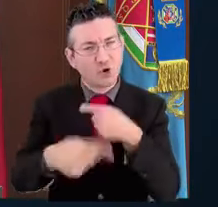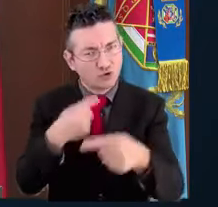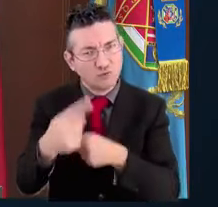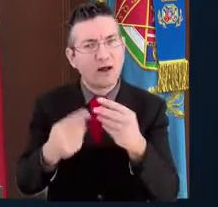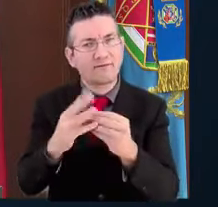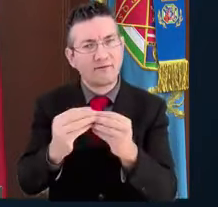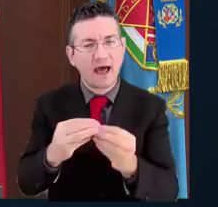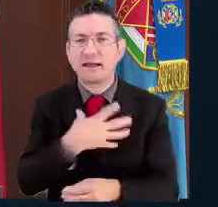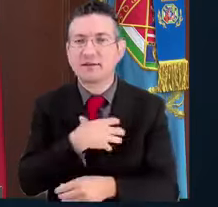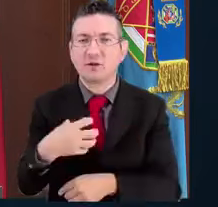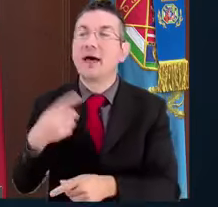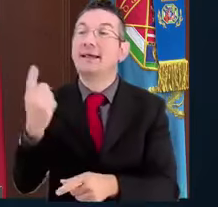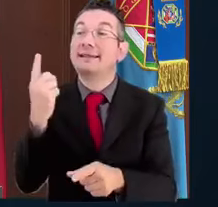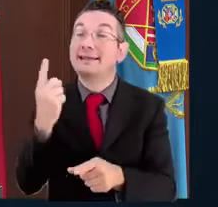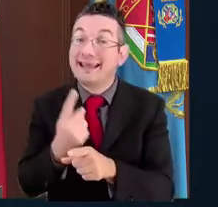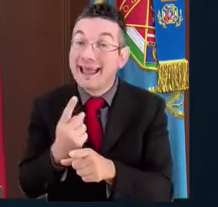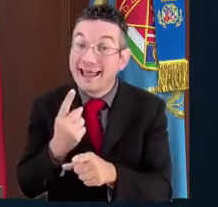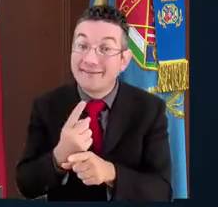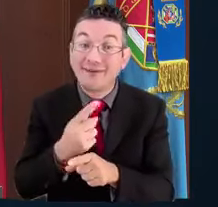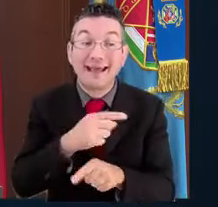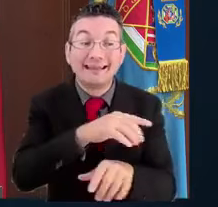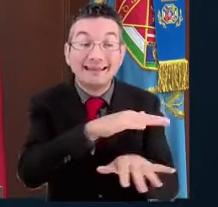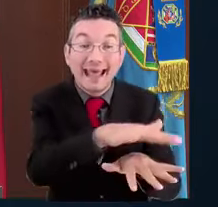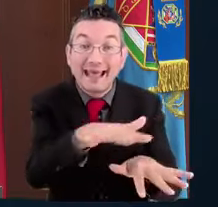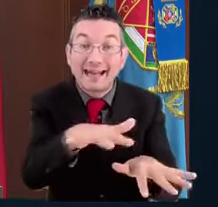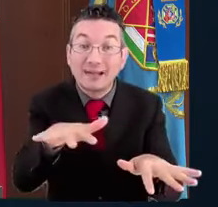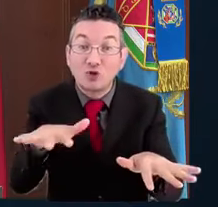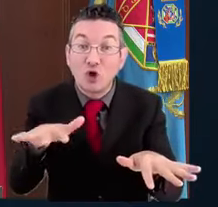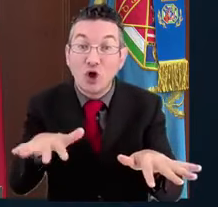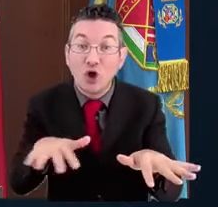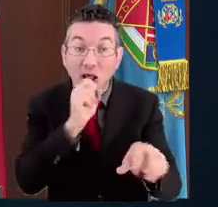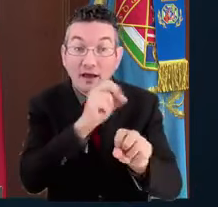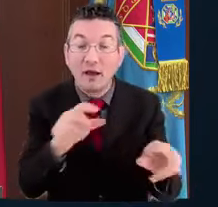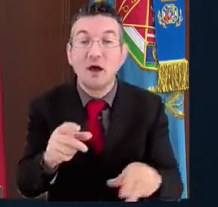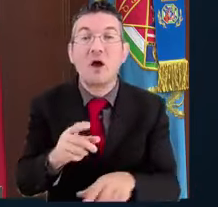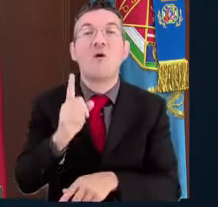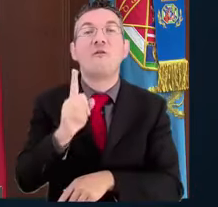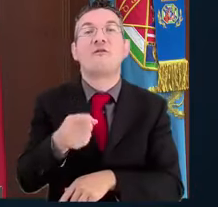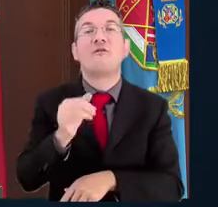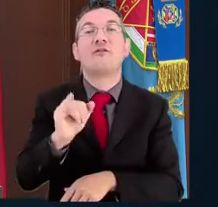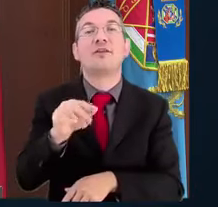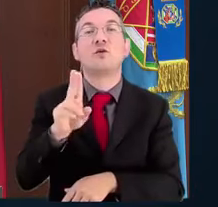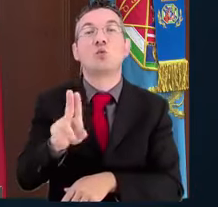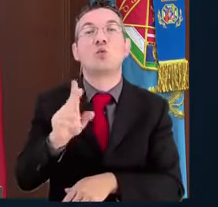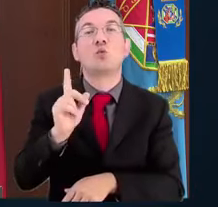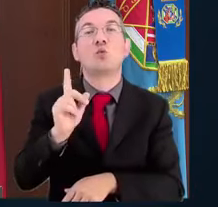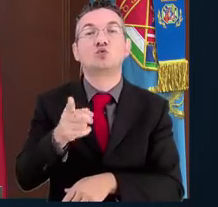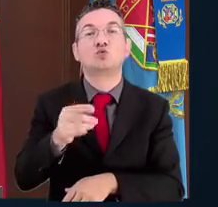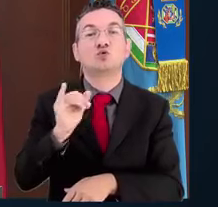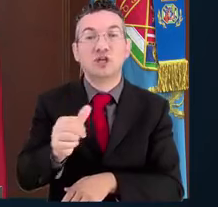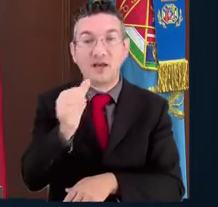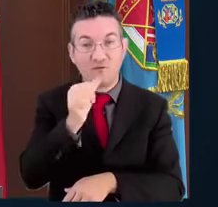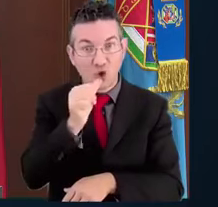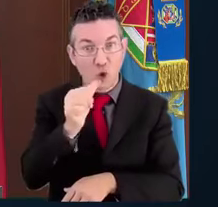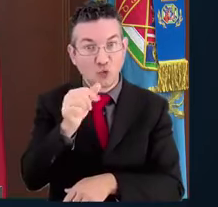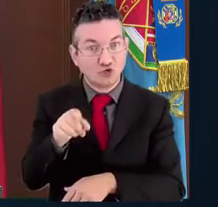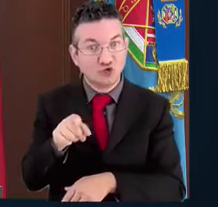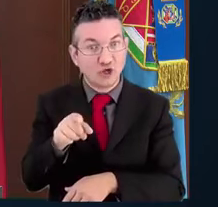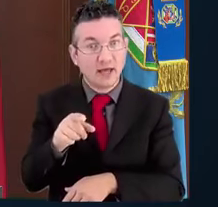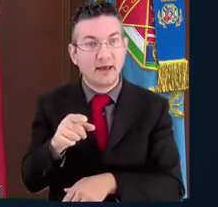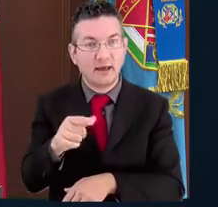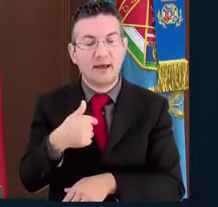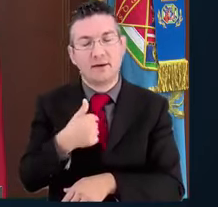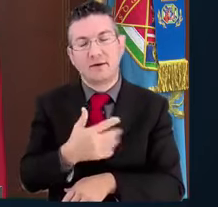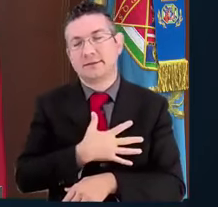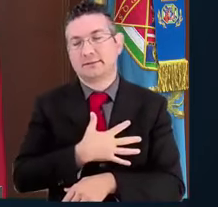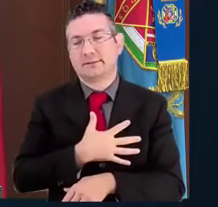andare a veicolare sul territorio lei ha fatto riferimento a fiuggi gigi è un colpo al cuore per chiunque girare io ci vado spesso